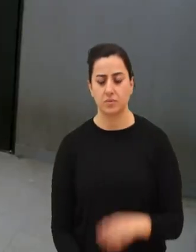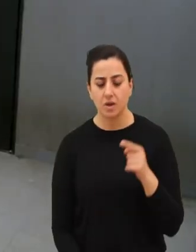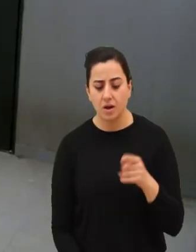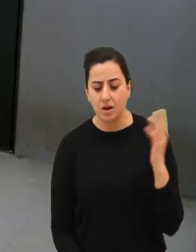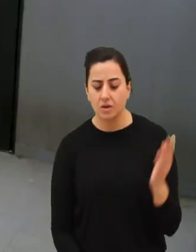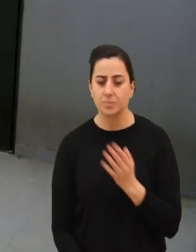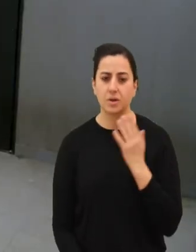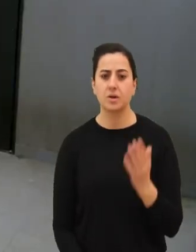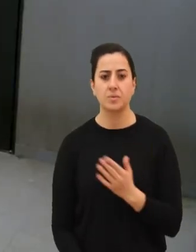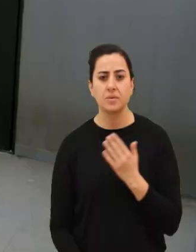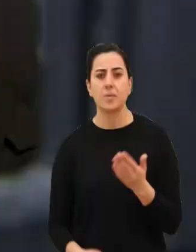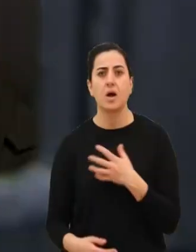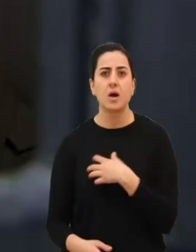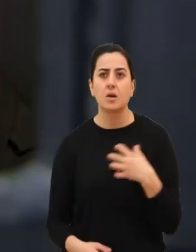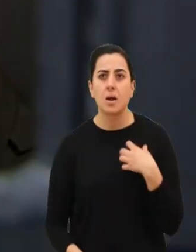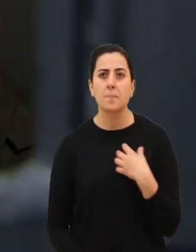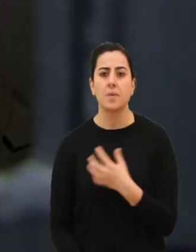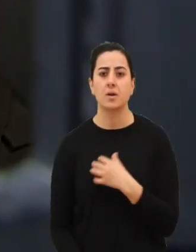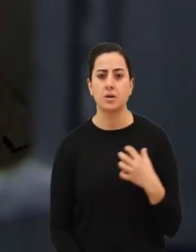Aha lav alav.